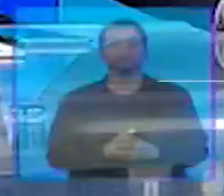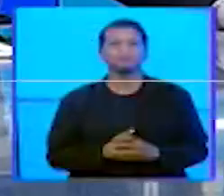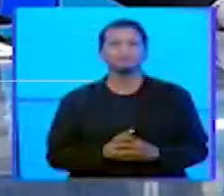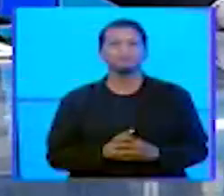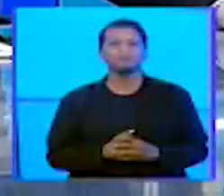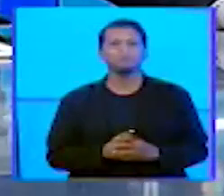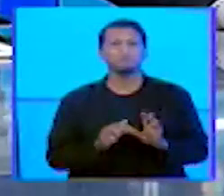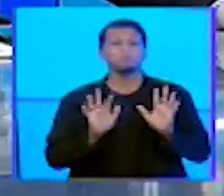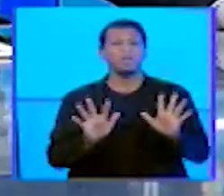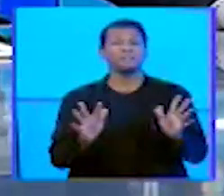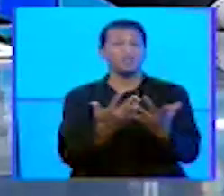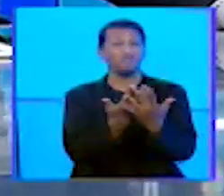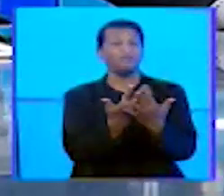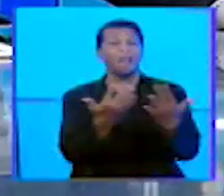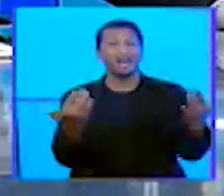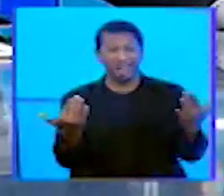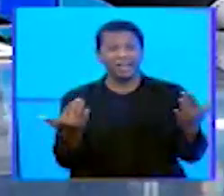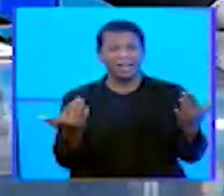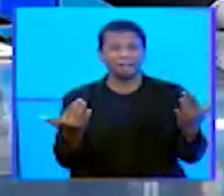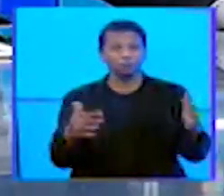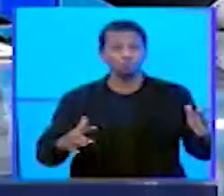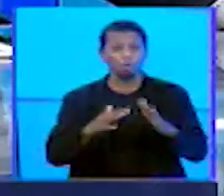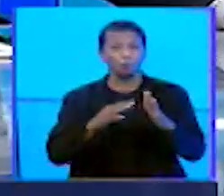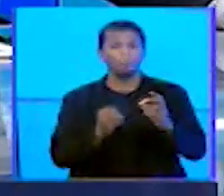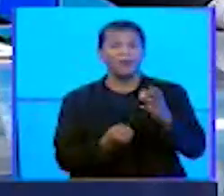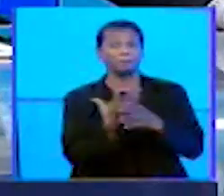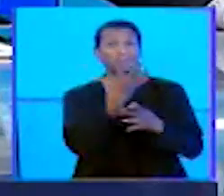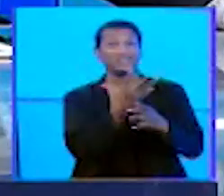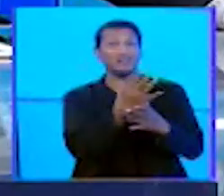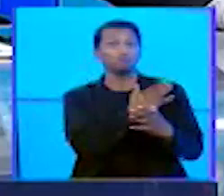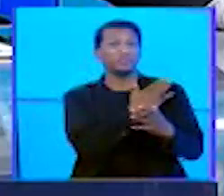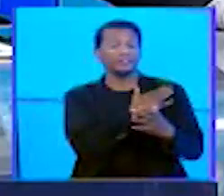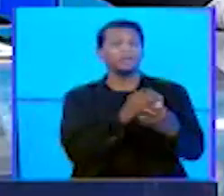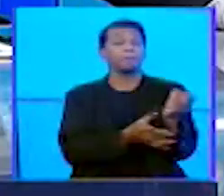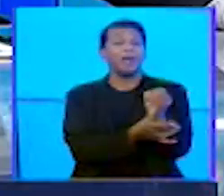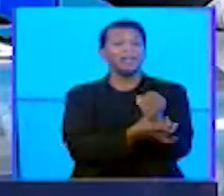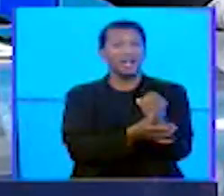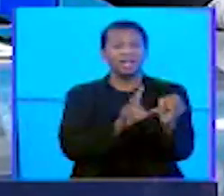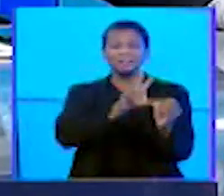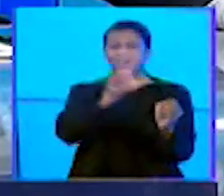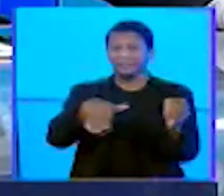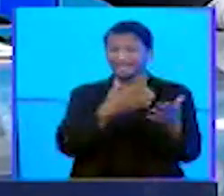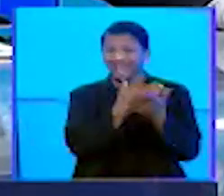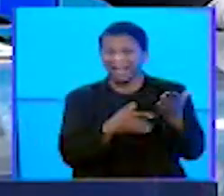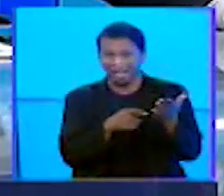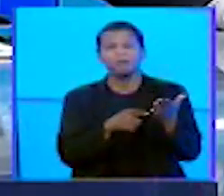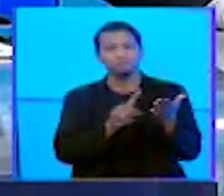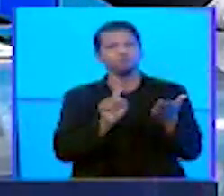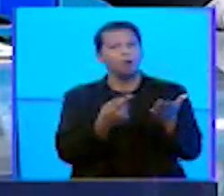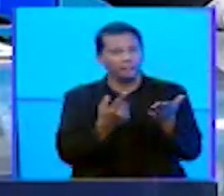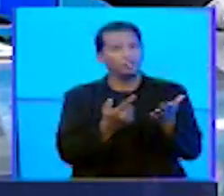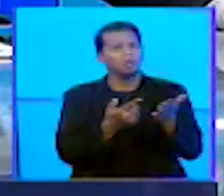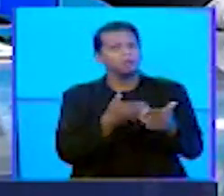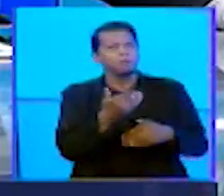Bersama kami setelah sempat kembali ke rumah masing-masing, ratusan warga sisi barat Gunung Merapi, Kabupaten Magelang, Jawa Tengah, kembali